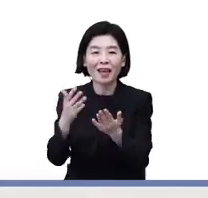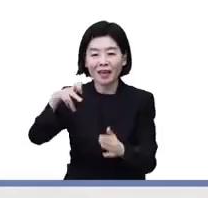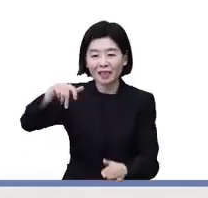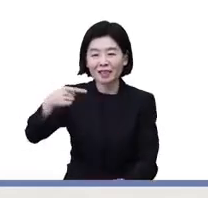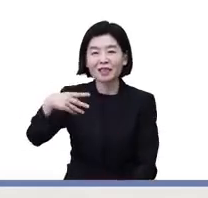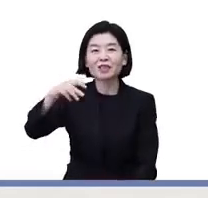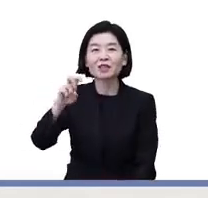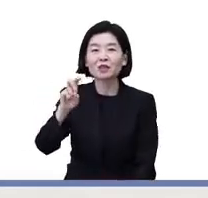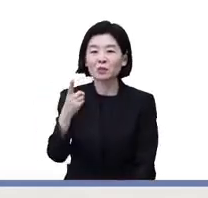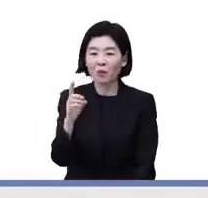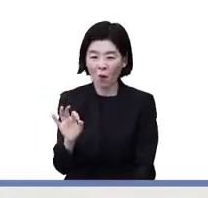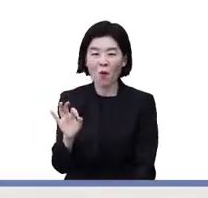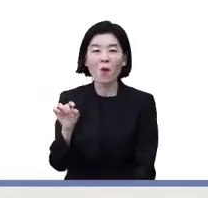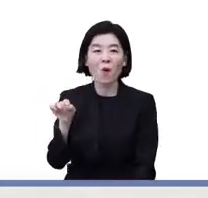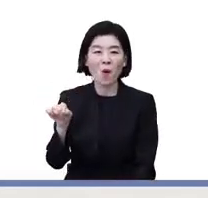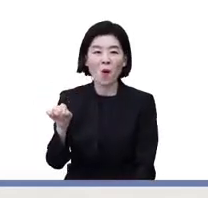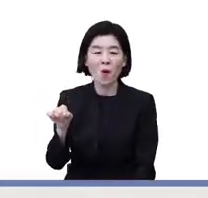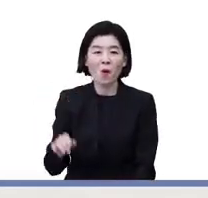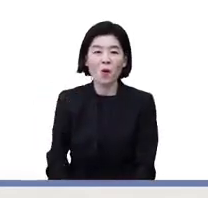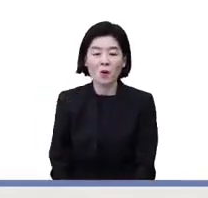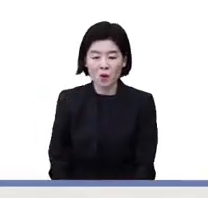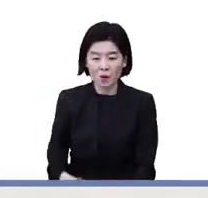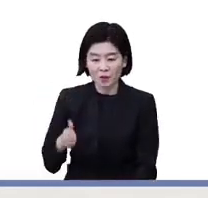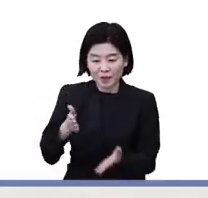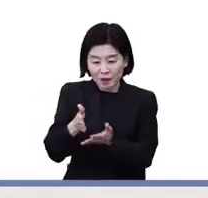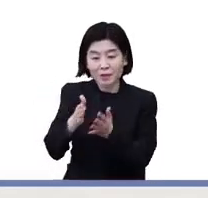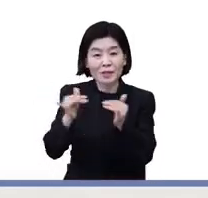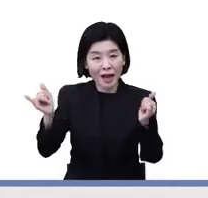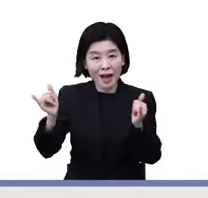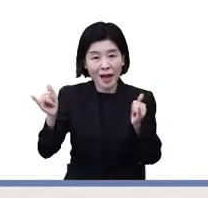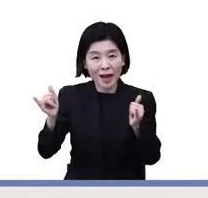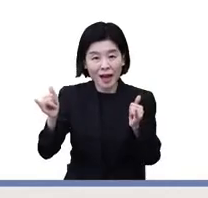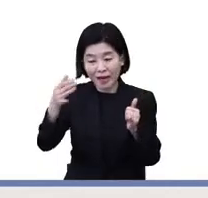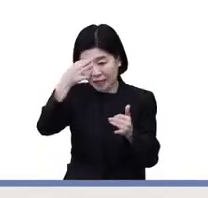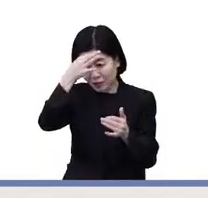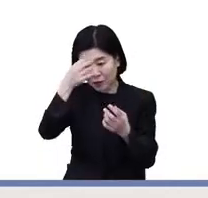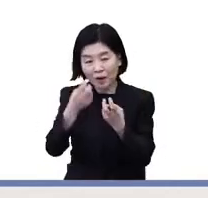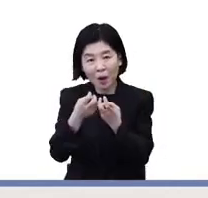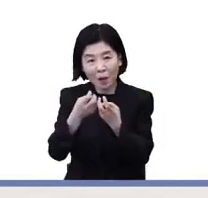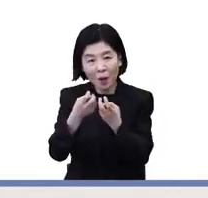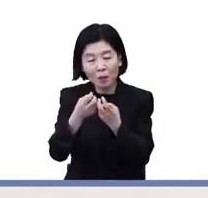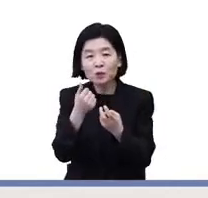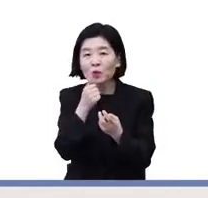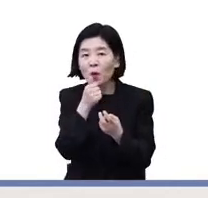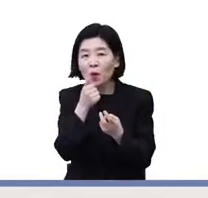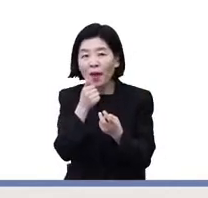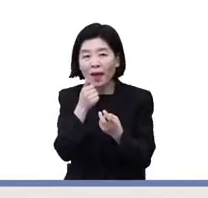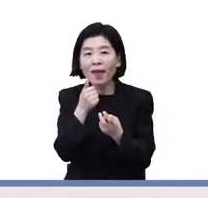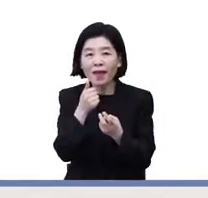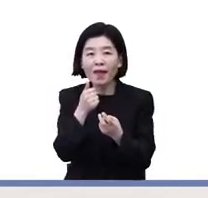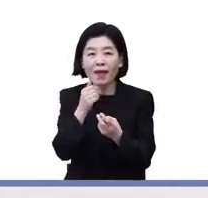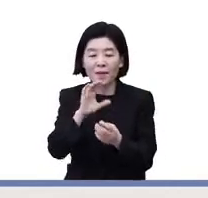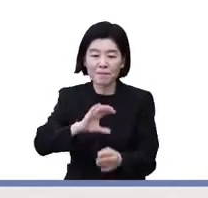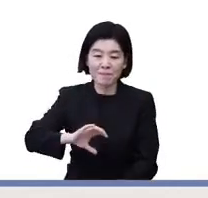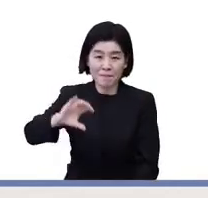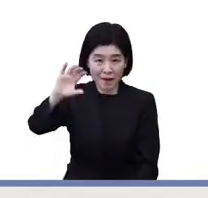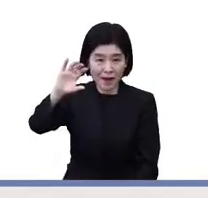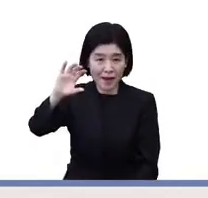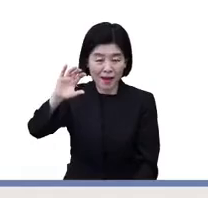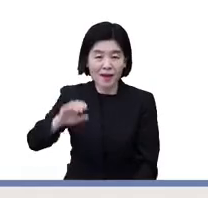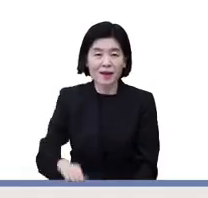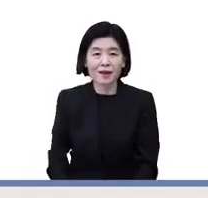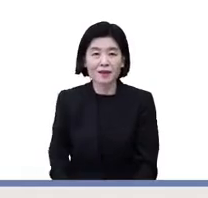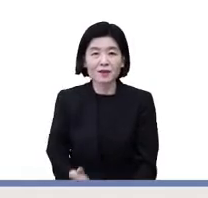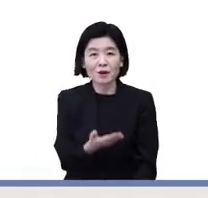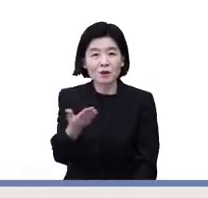그 전문가 플랫폼입니다. 전문가가 노하우를 올려서 선보이는 플랫폼인데 여기에 이제 올려봤으니까 일종의 참고자료로